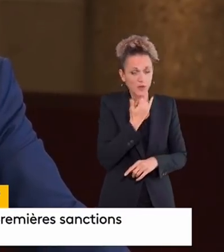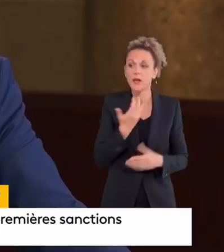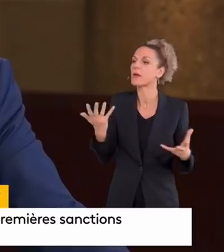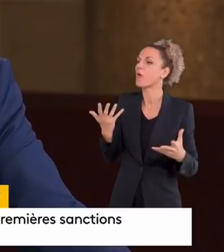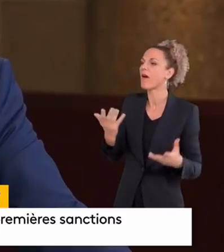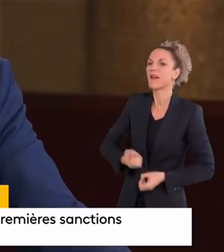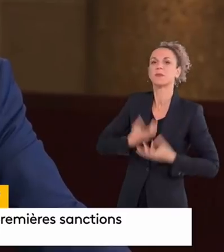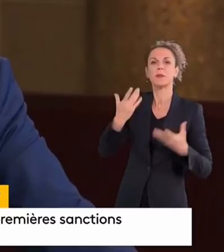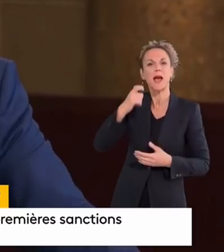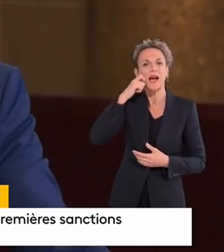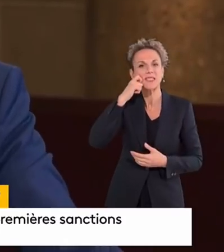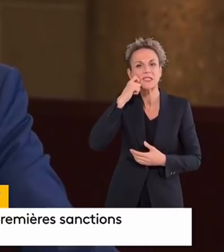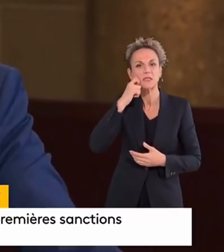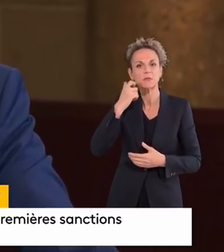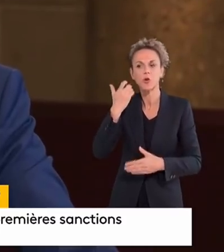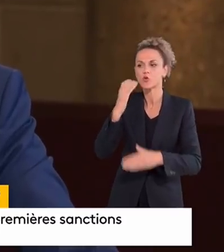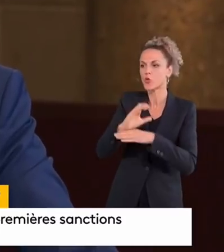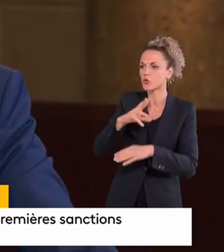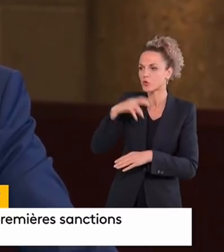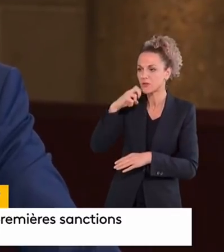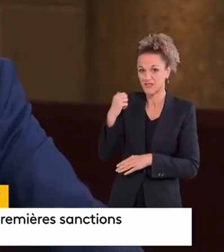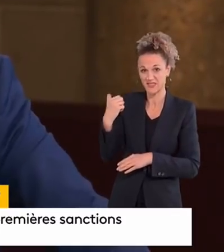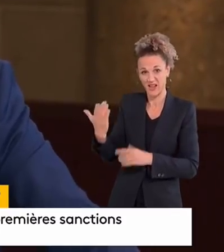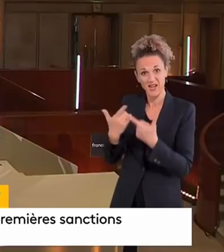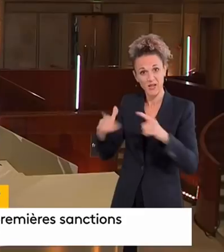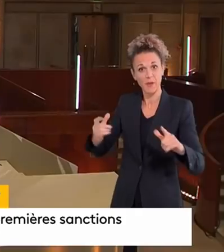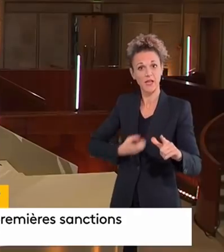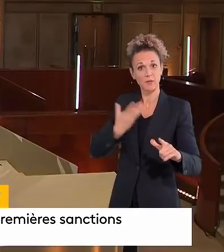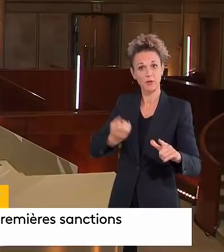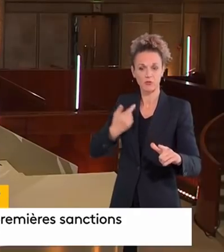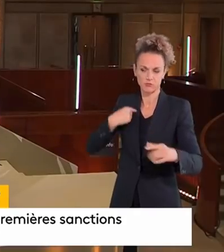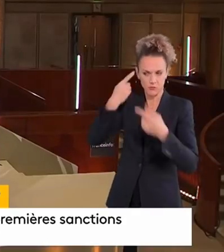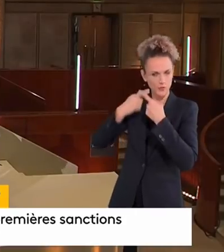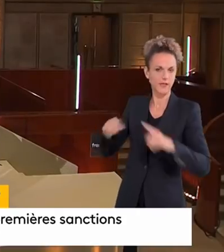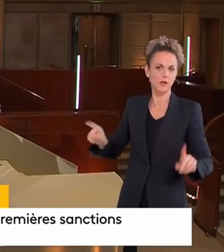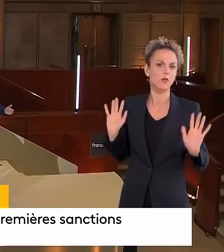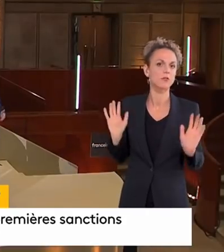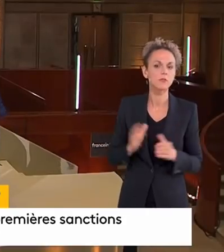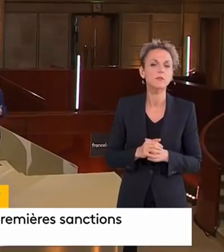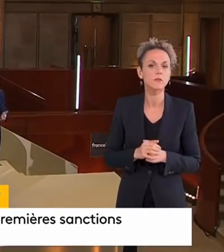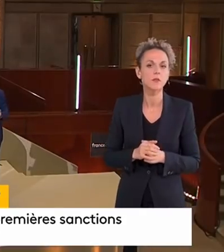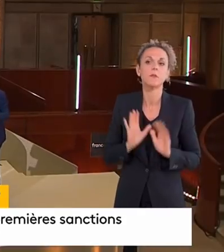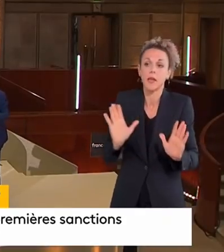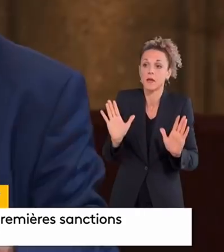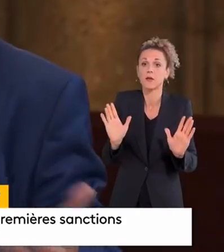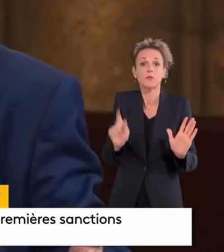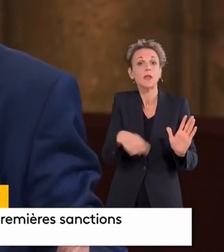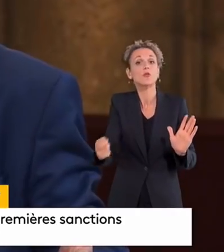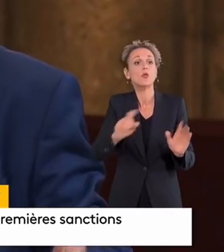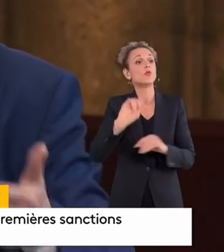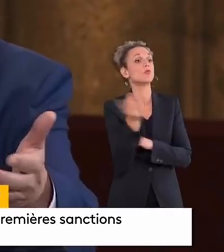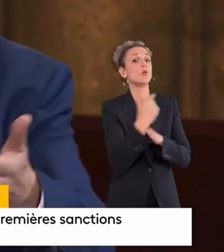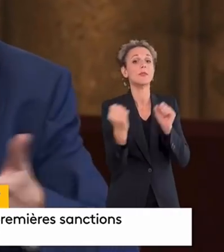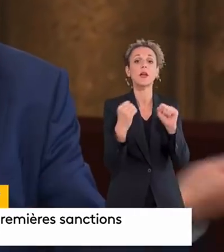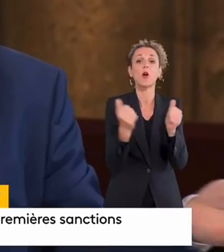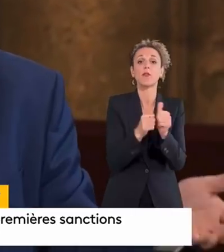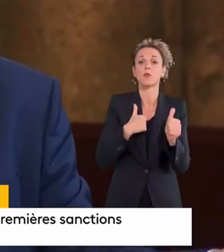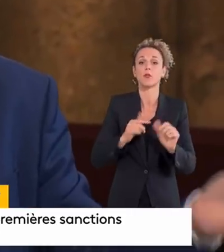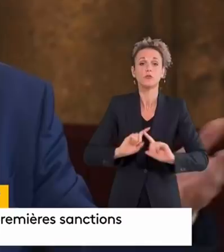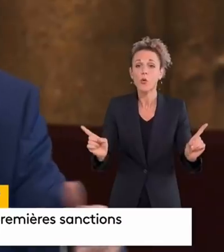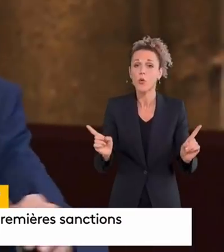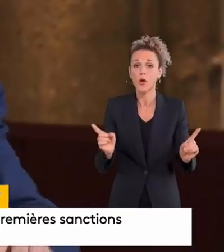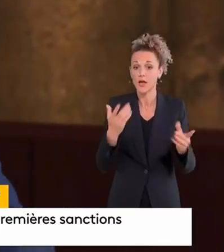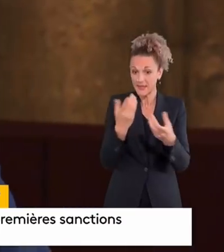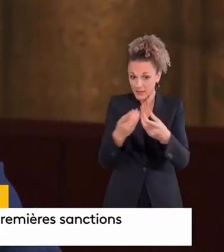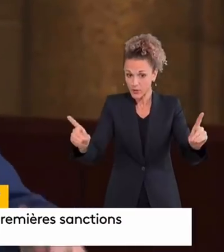l'antisémitisme, c'est de la liberté d'expression. Eh bien, je ne partage pas cette opinion. Mais encore une fois, je ne demande pas à ce que tout le monde soit d'accord avec moi. C'est la démocratie,